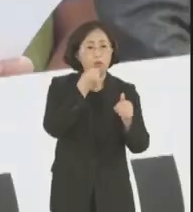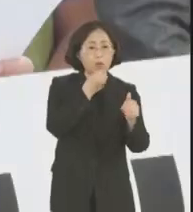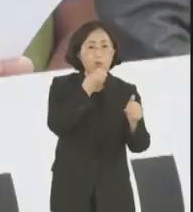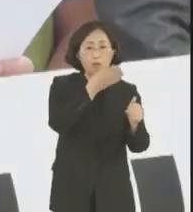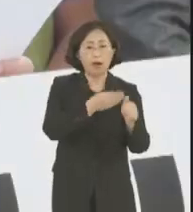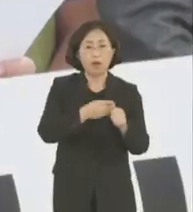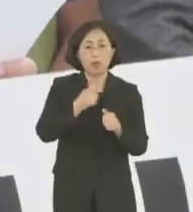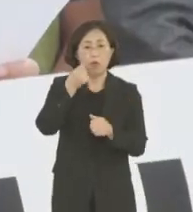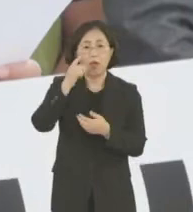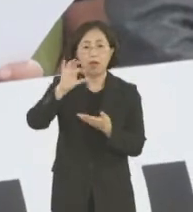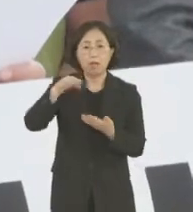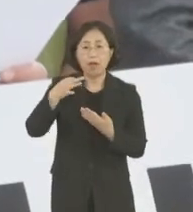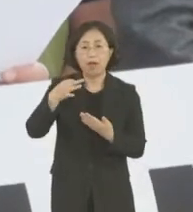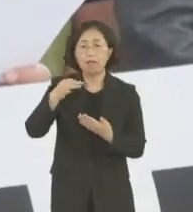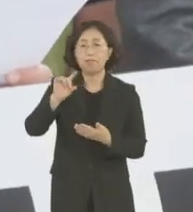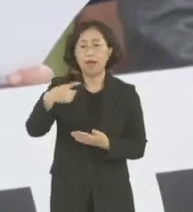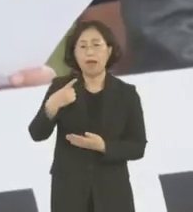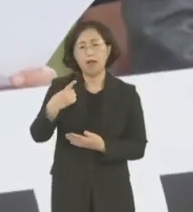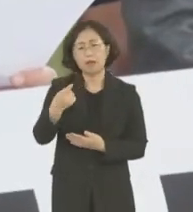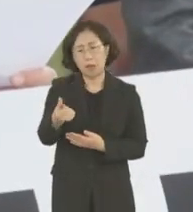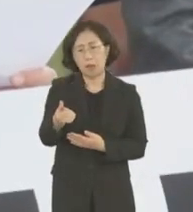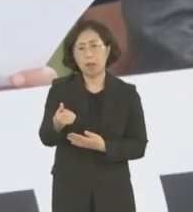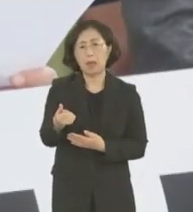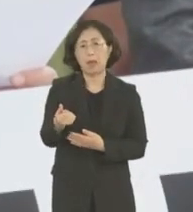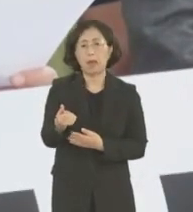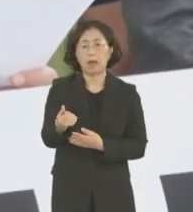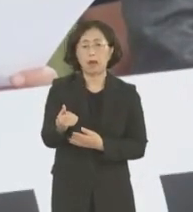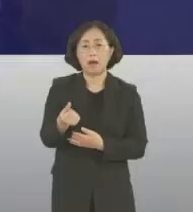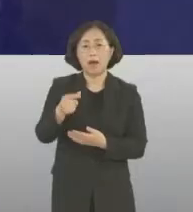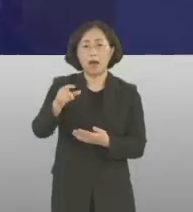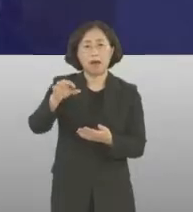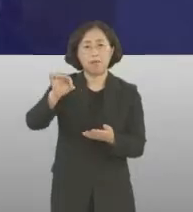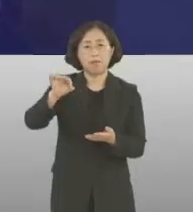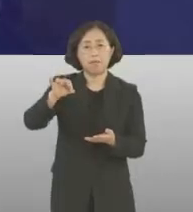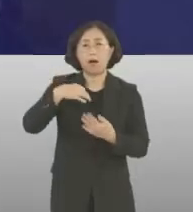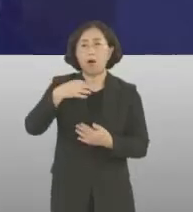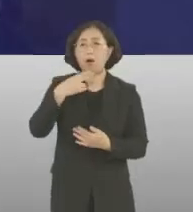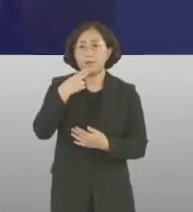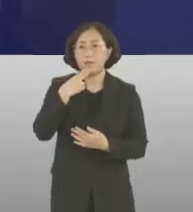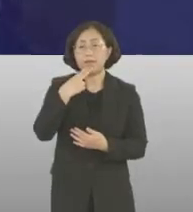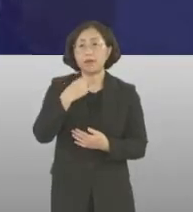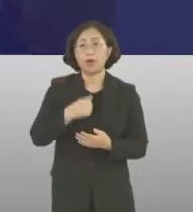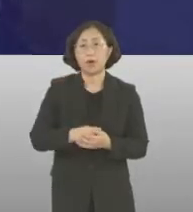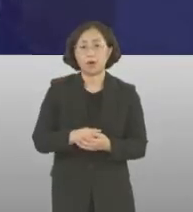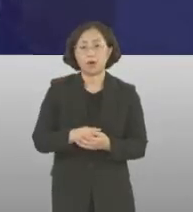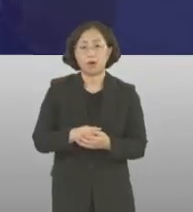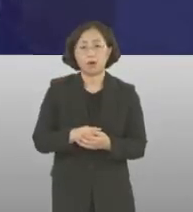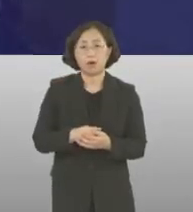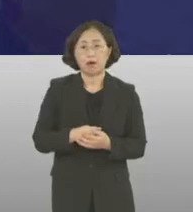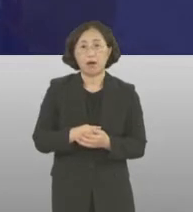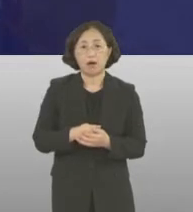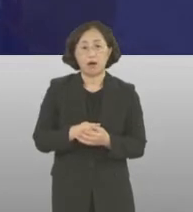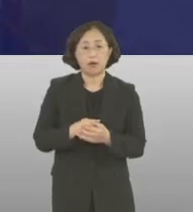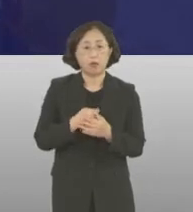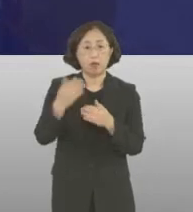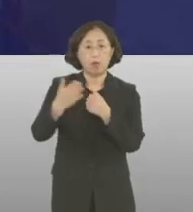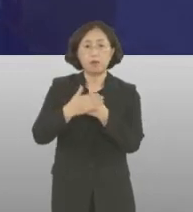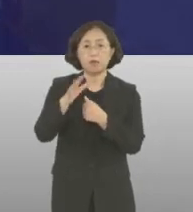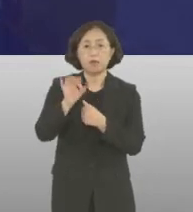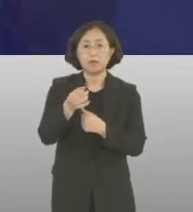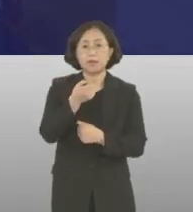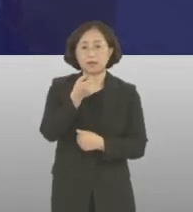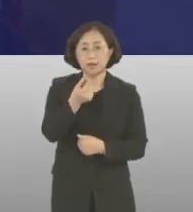찔끔 받거나 아예 못 받는 현실은 달라지지 않습니다. 경영진은 시청 보조금이 적다고 화살을 돌리지만 올해 100억